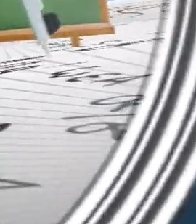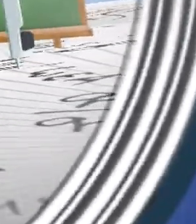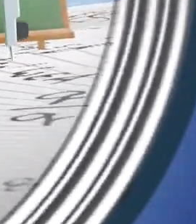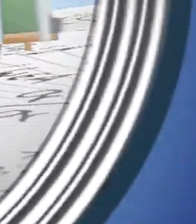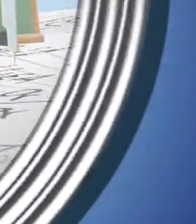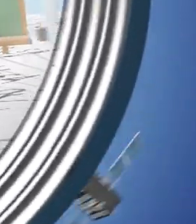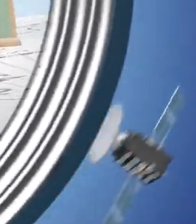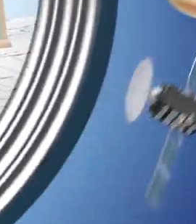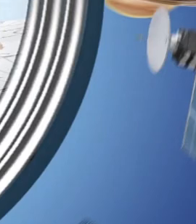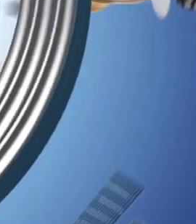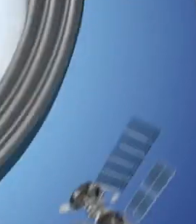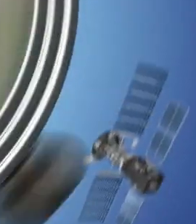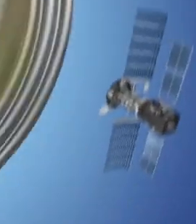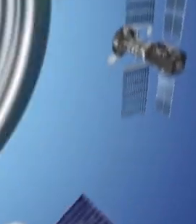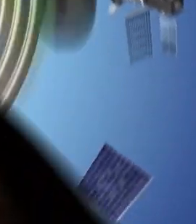Muzica